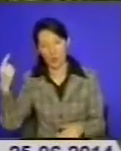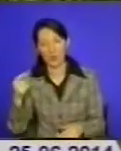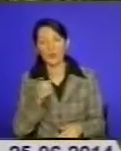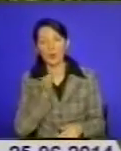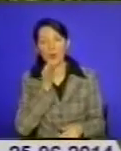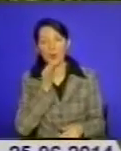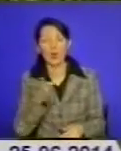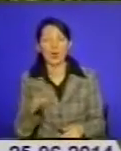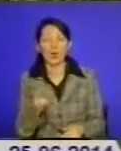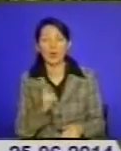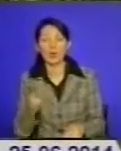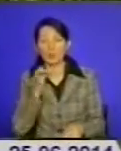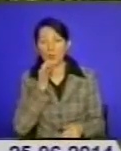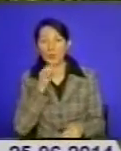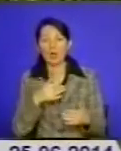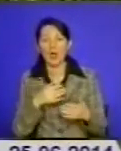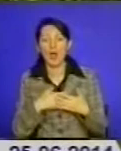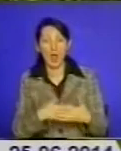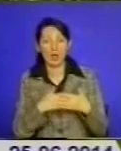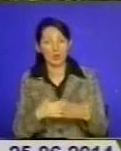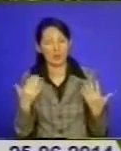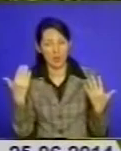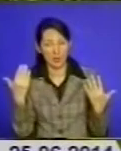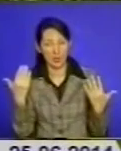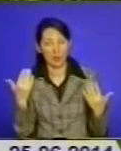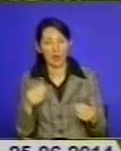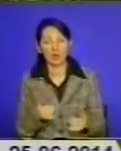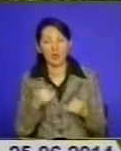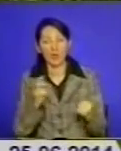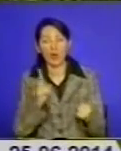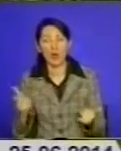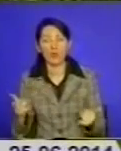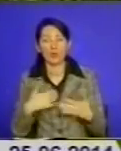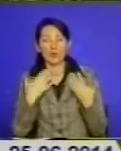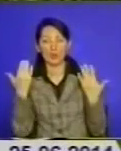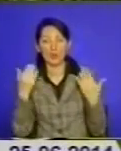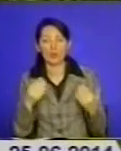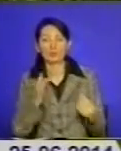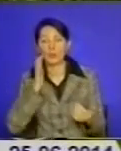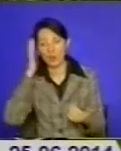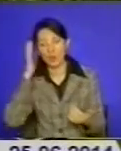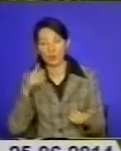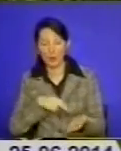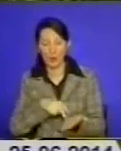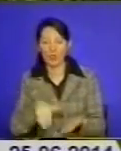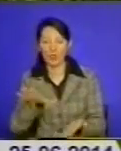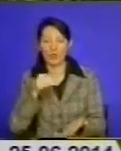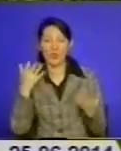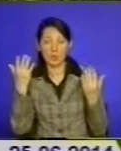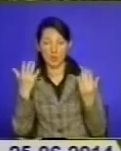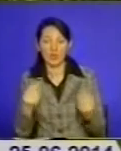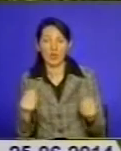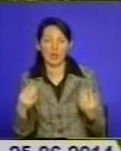подобається активний руховий відпочинок. Для когось відпочинок – це просто мрія походити цілий день в піжамі або, наприклад, повалятися в